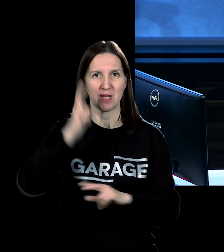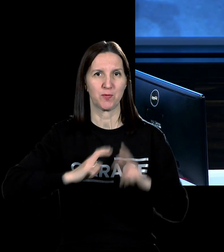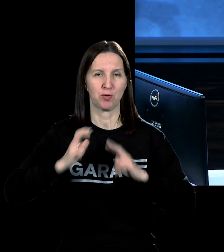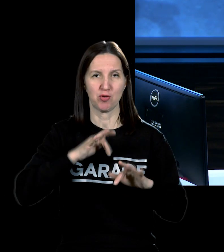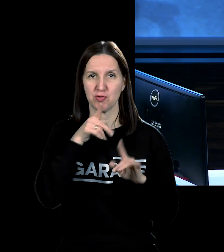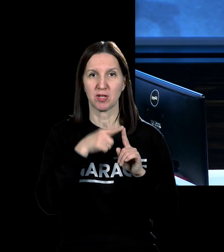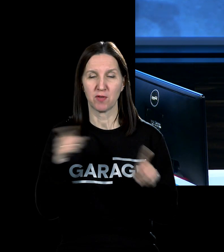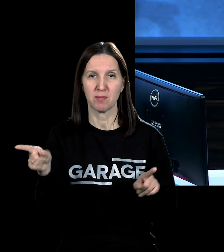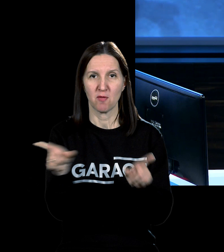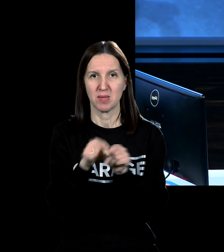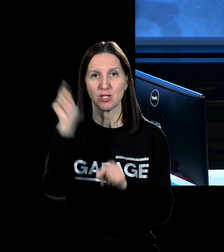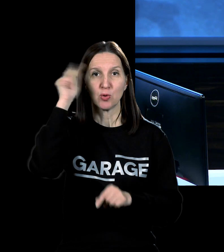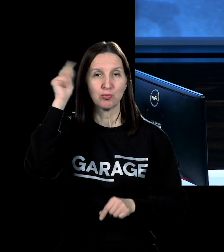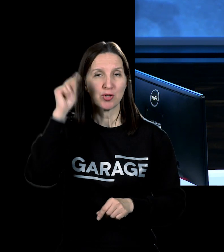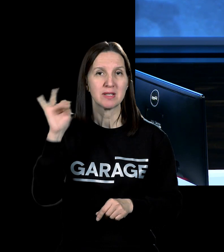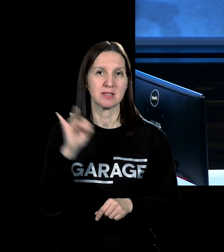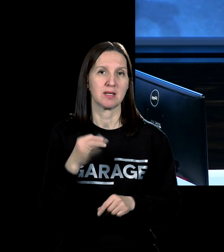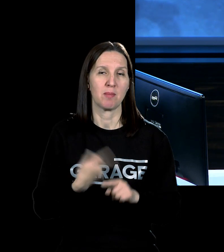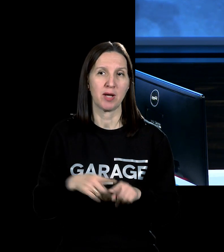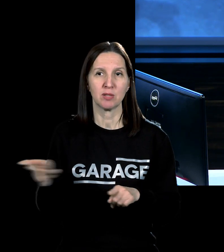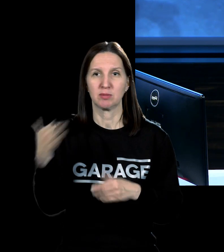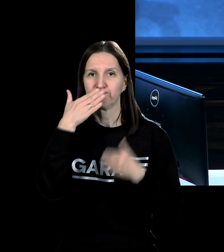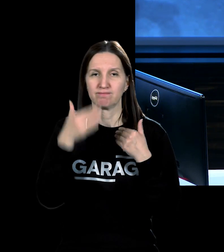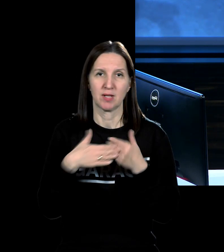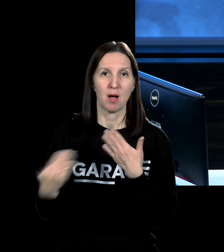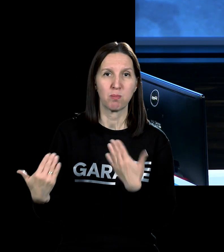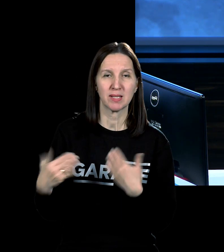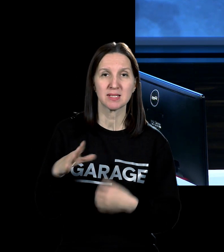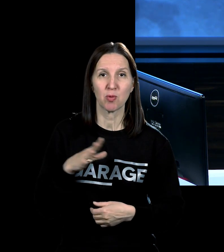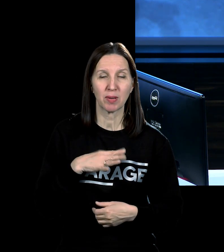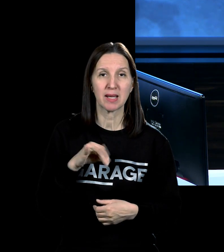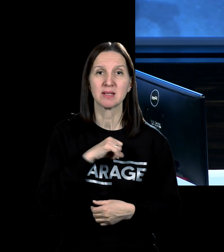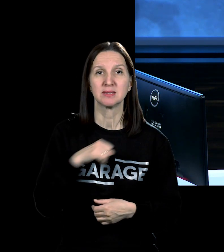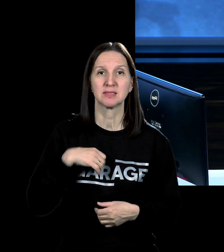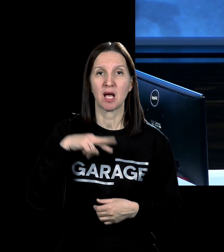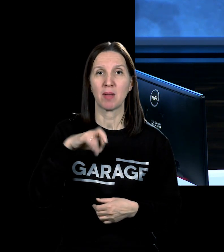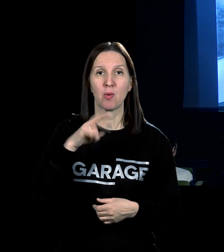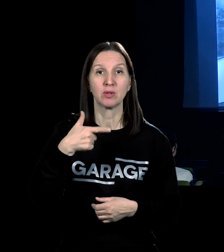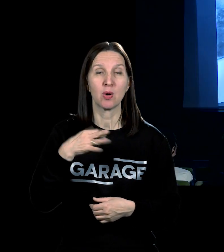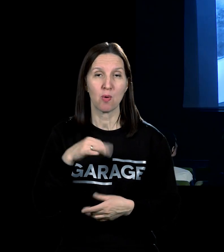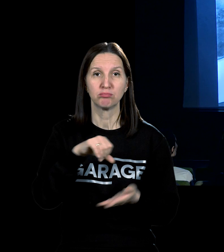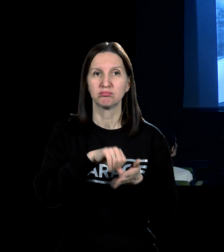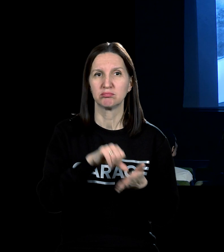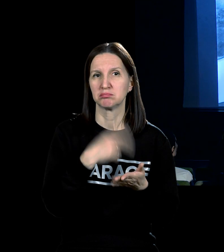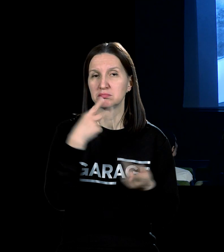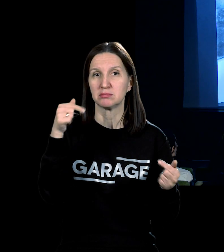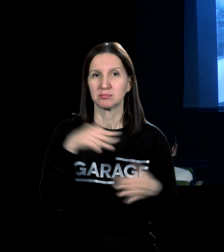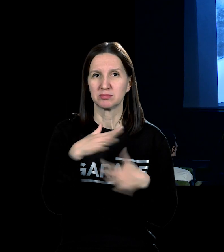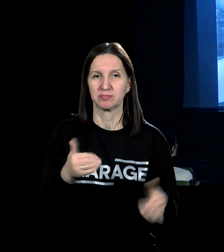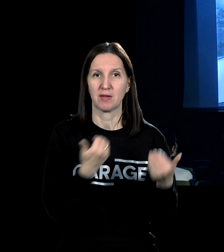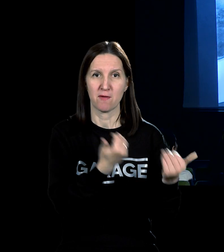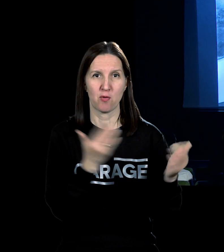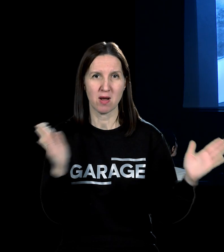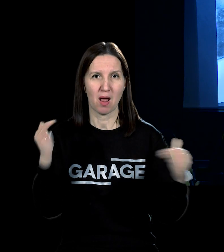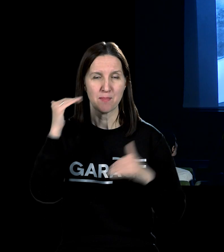подругой студенческих лет Лонга. Они вместе учились и, видимо, были очень близки одно время. Вот сам Лонга на этой выставке